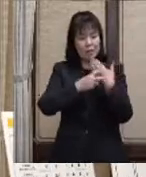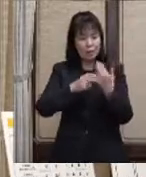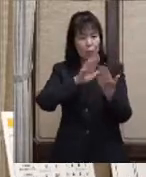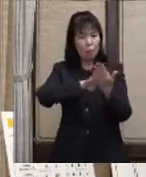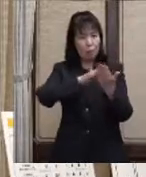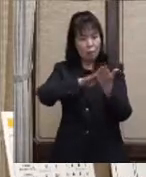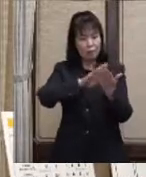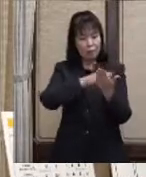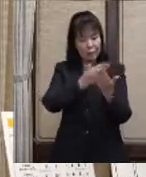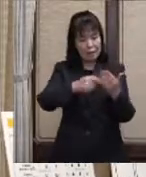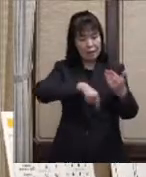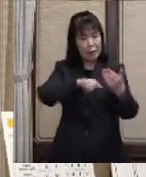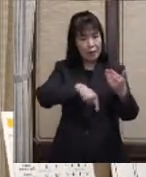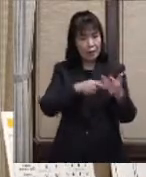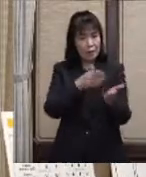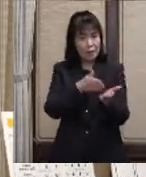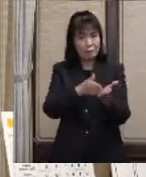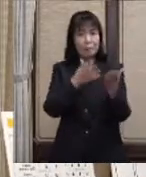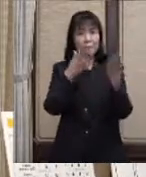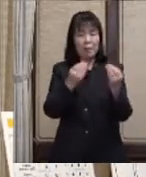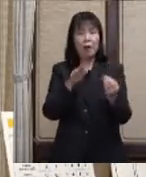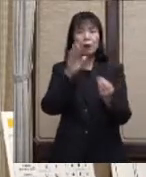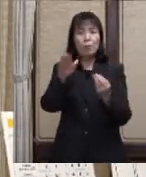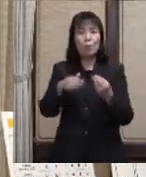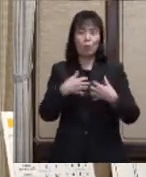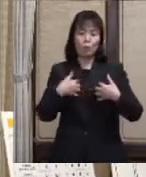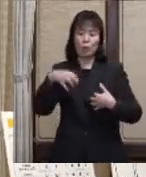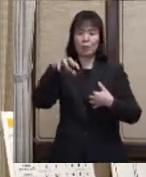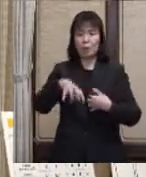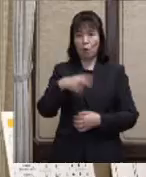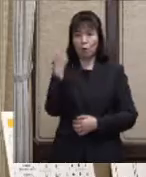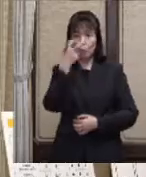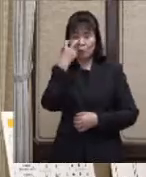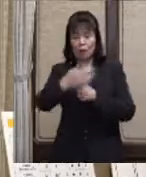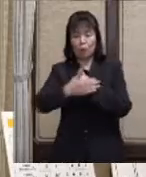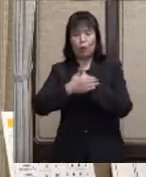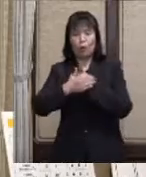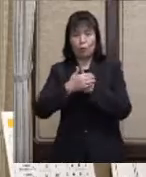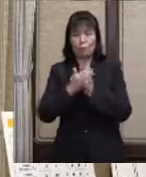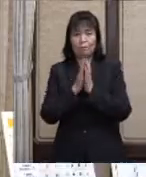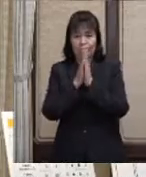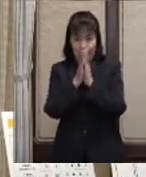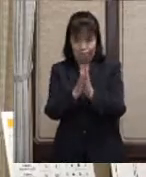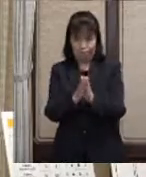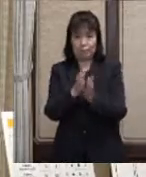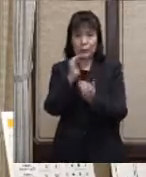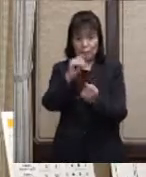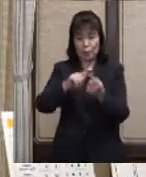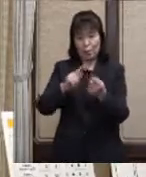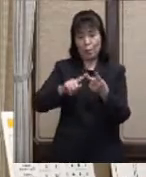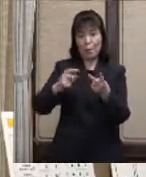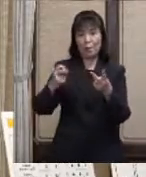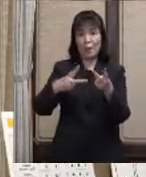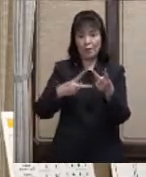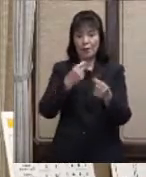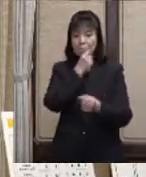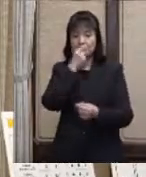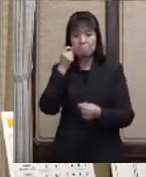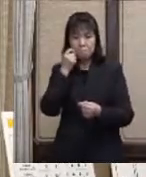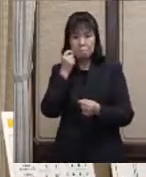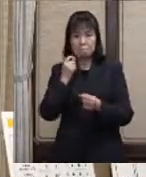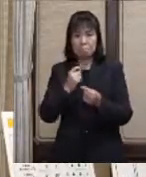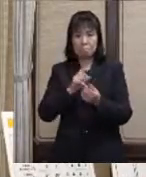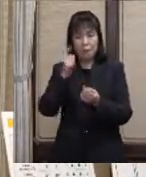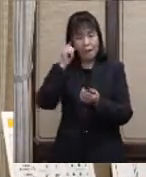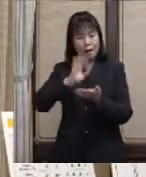明させていただき、今後の保健所の調査にご協力をいただくこと、またプライバシーに配慮